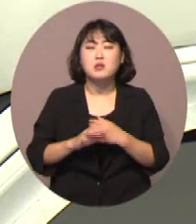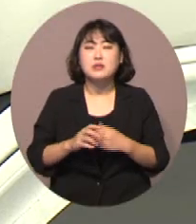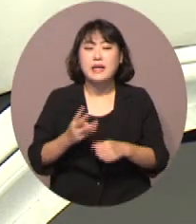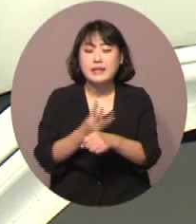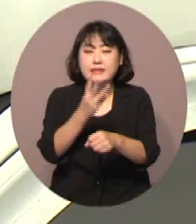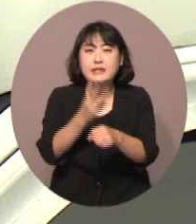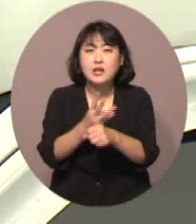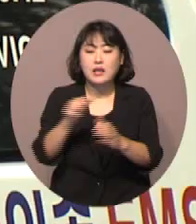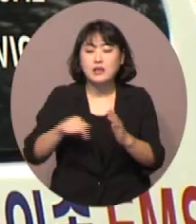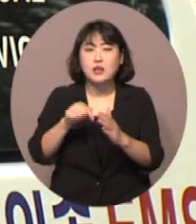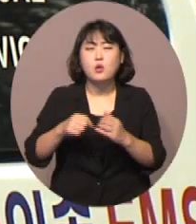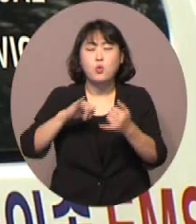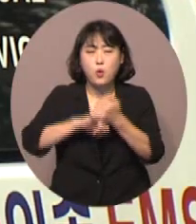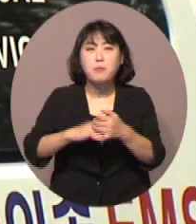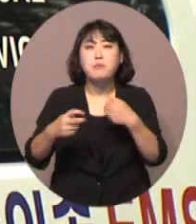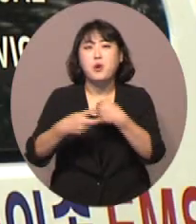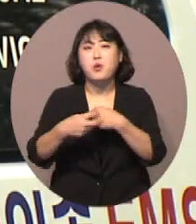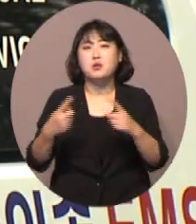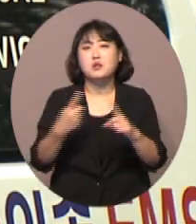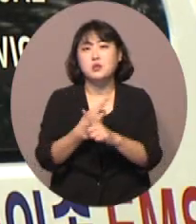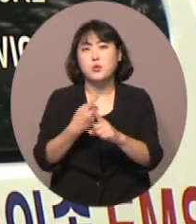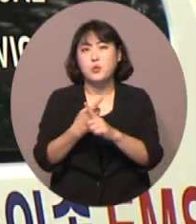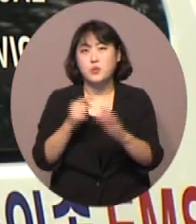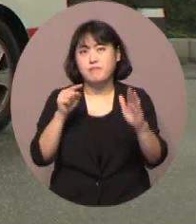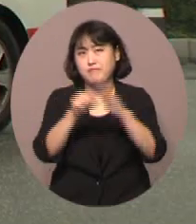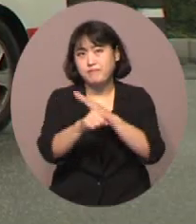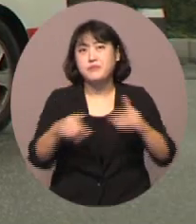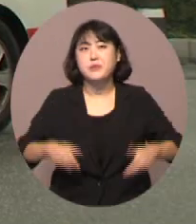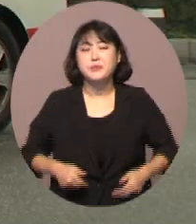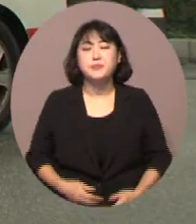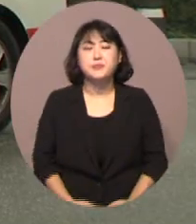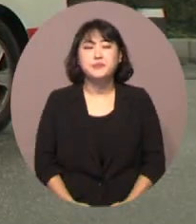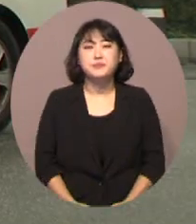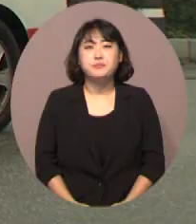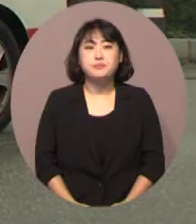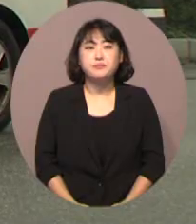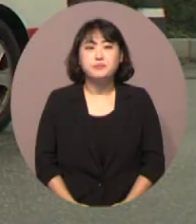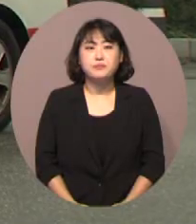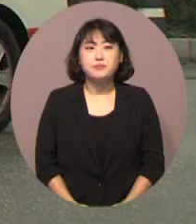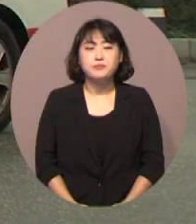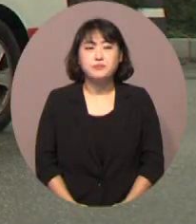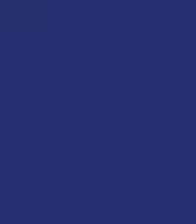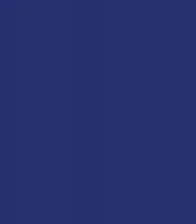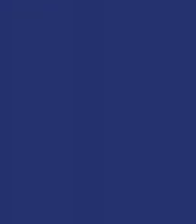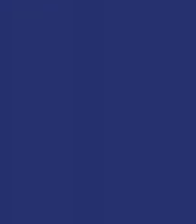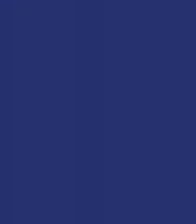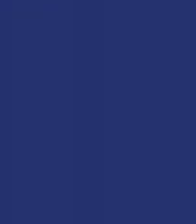골든타임인 3시간 안에 꼭 병원 치료를 받아야 합니다. MBC 뉴스 김성국입니다.